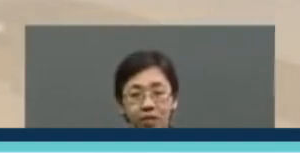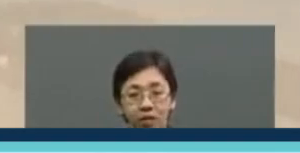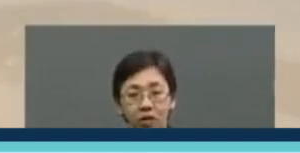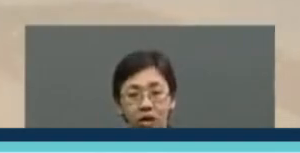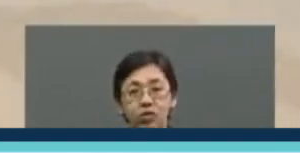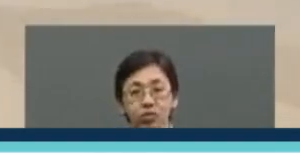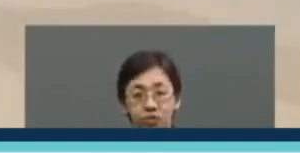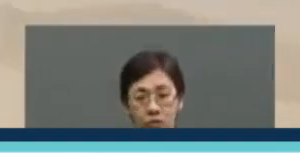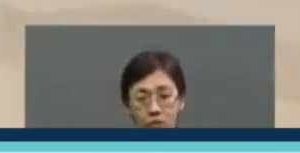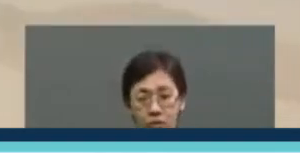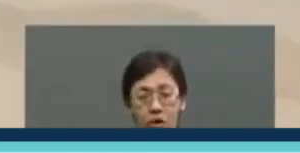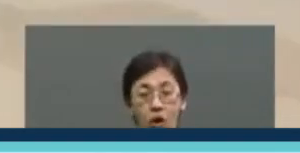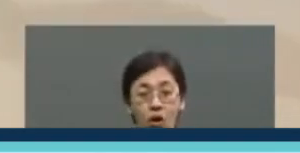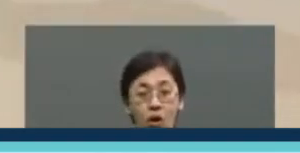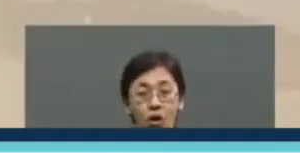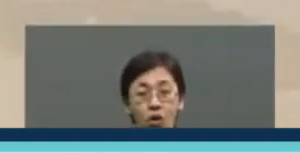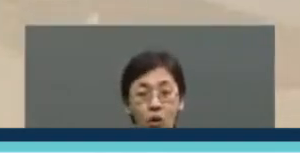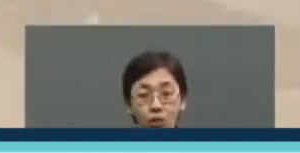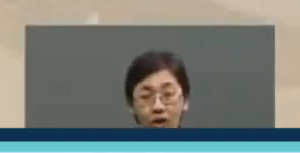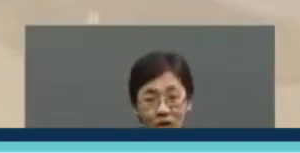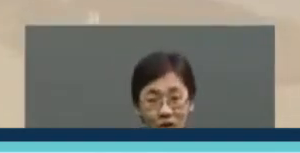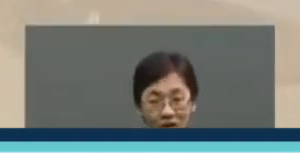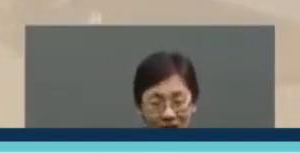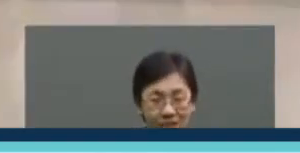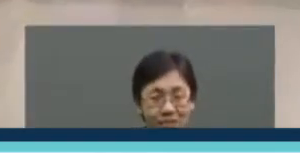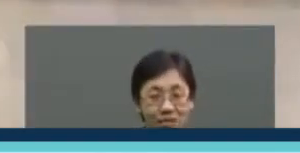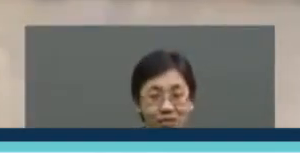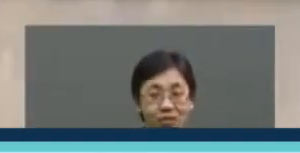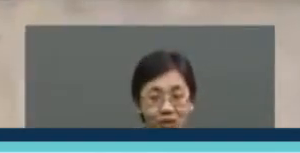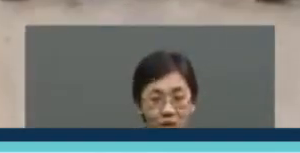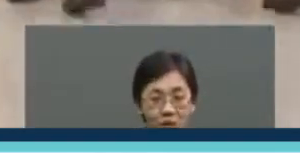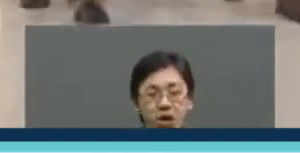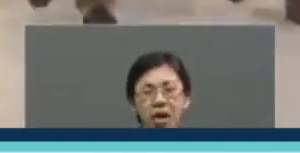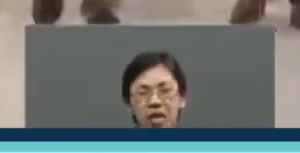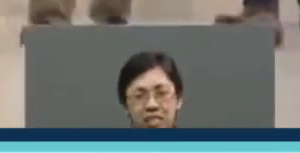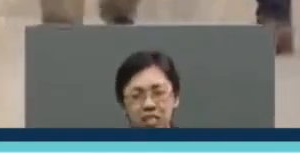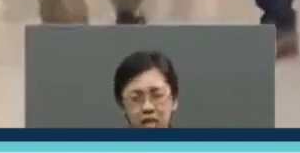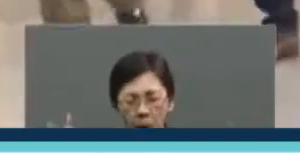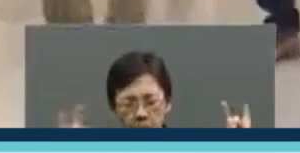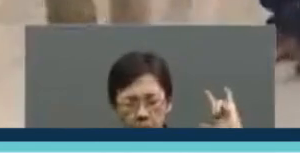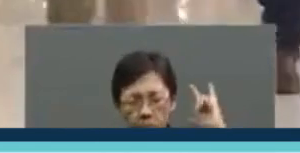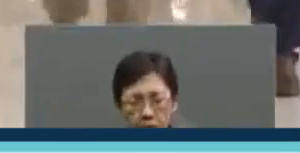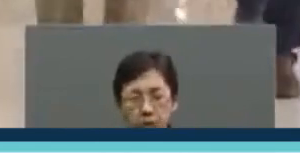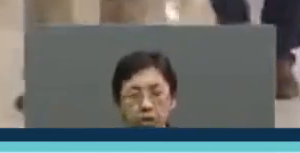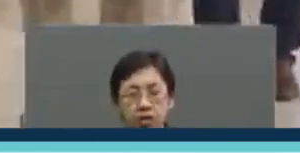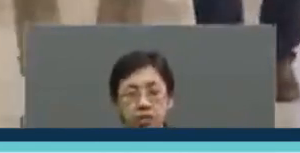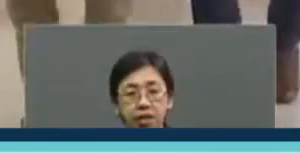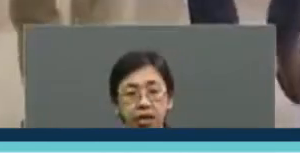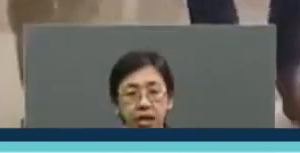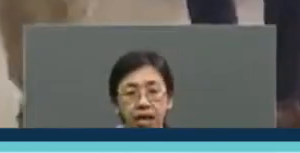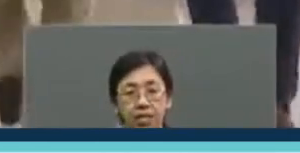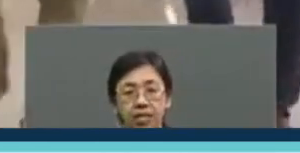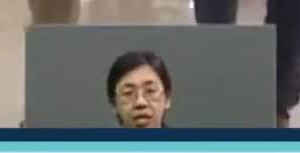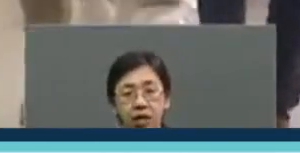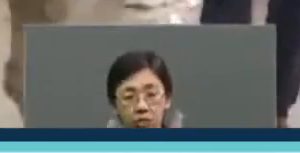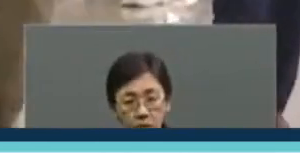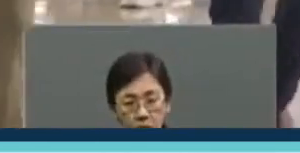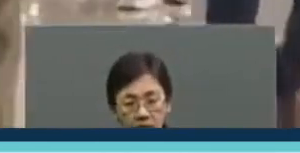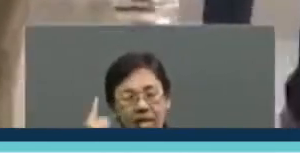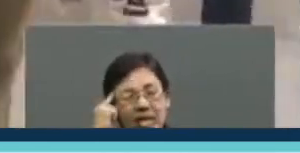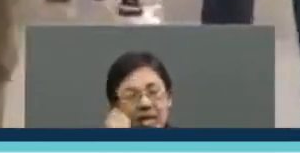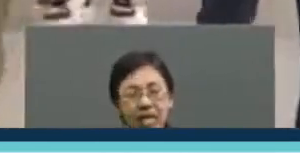ธุรกิจที่ดีขึ้นระหว่างทั้งสองประเทศซึ่งจะเป็นรากฐานที่มั่นคงสำหรับการเพิ่มพูนความร่วมมือทางเศรษฐกิจและ